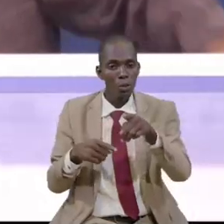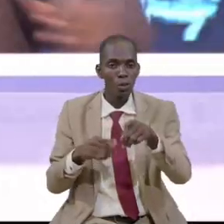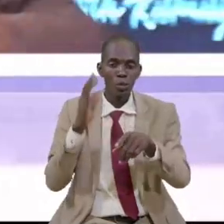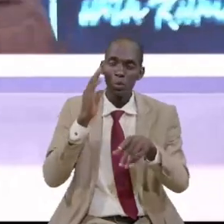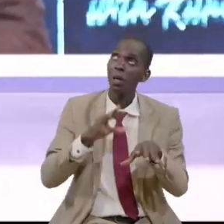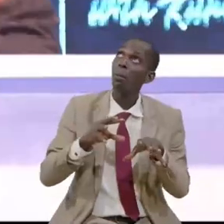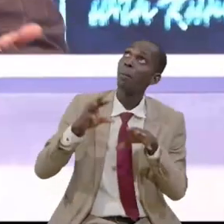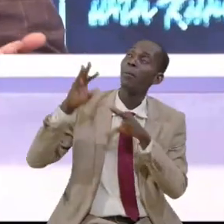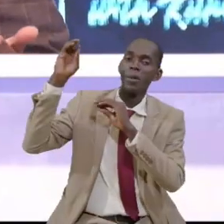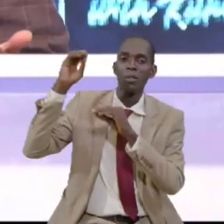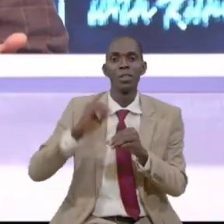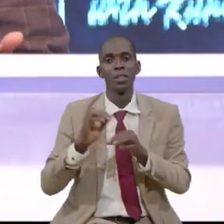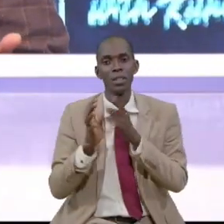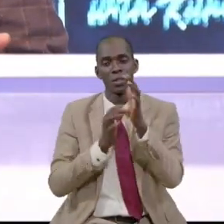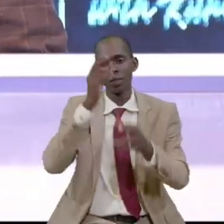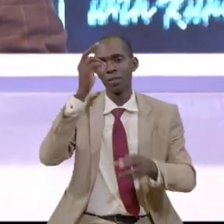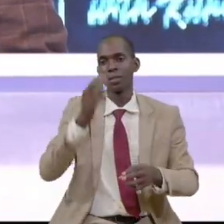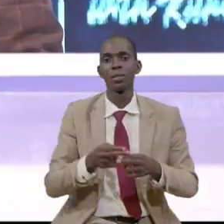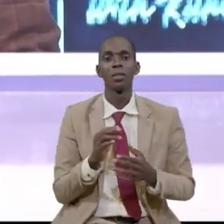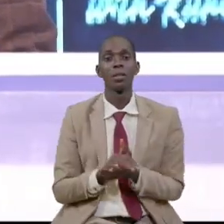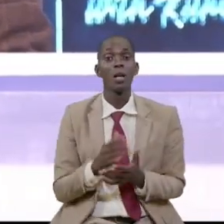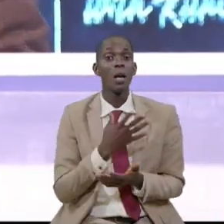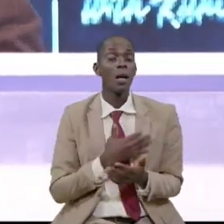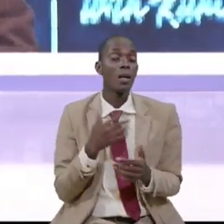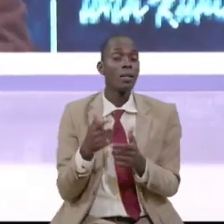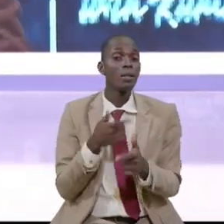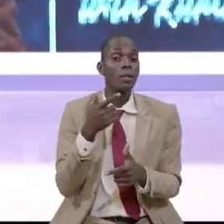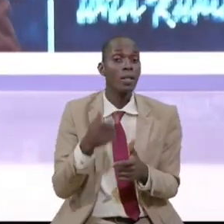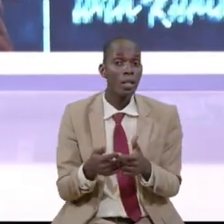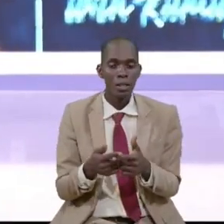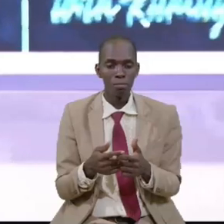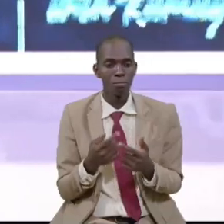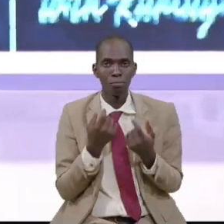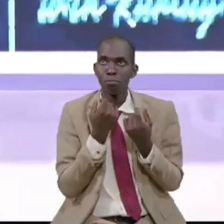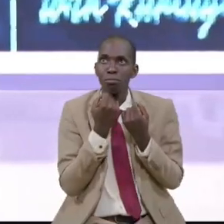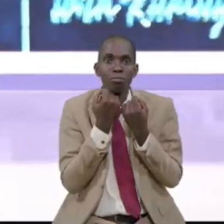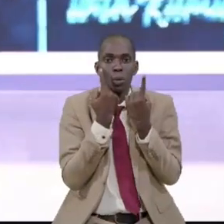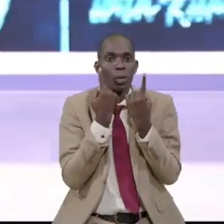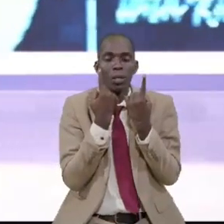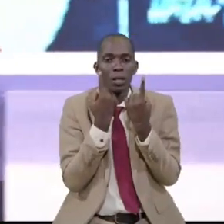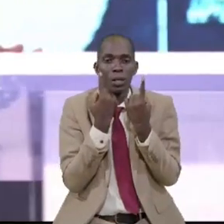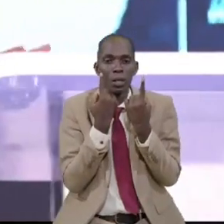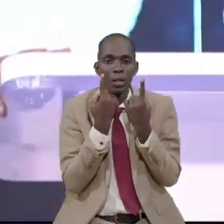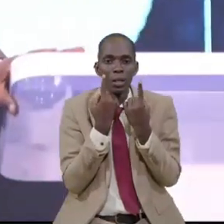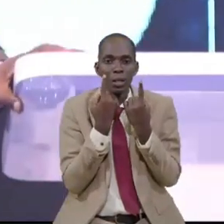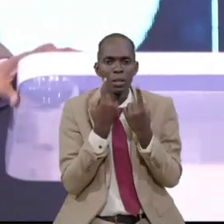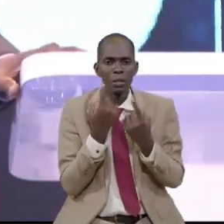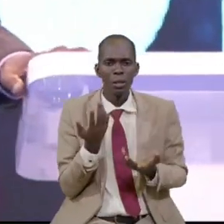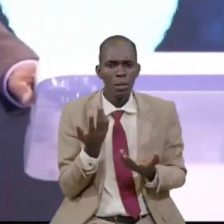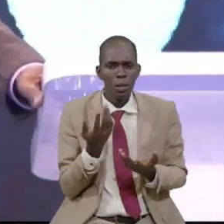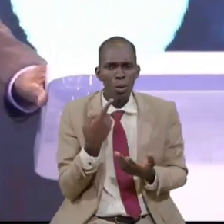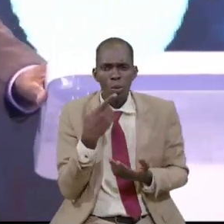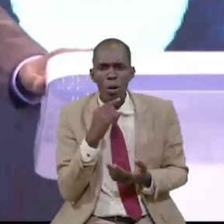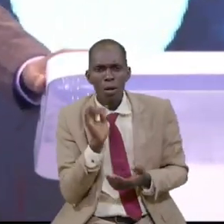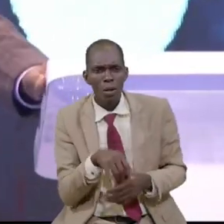allez partir. Et puis, et voilà. Et c'est qui ça? Qui est-ce que je vois